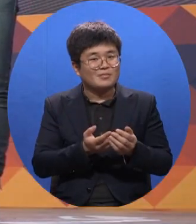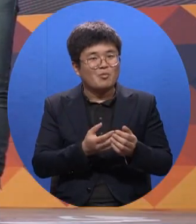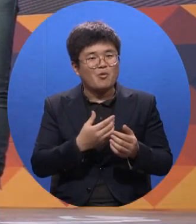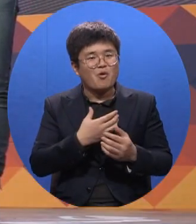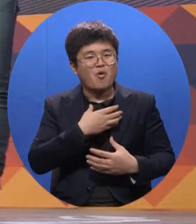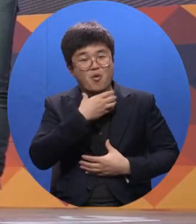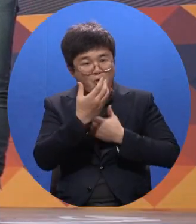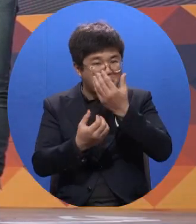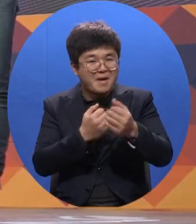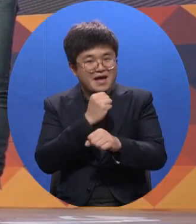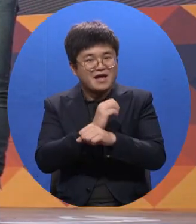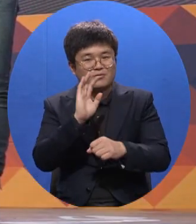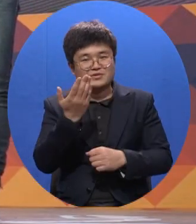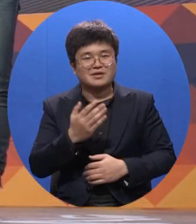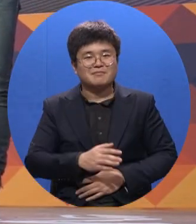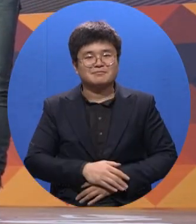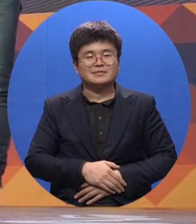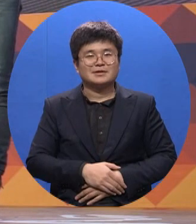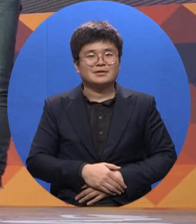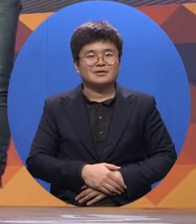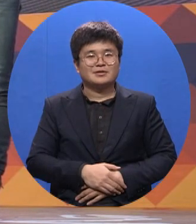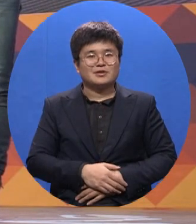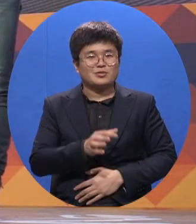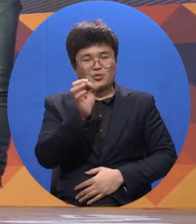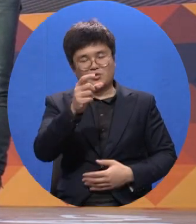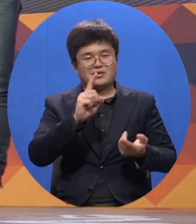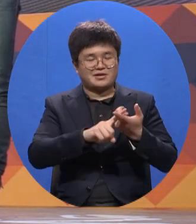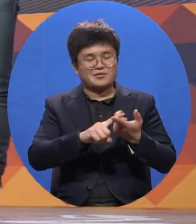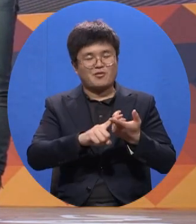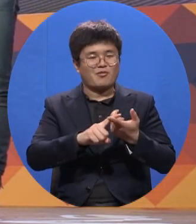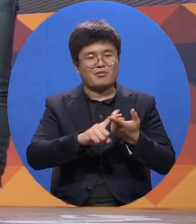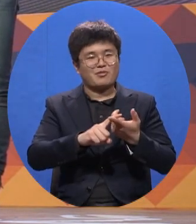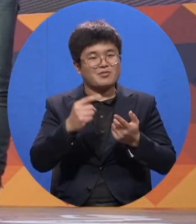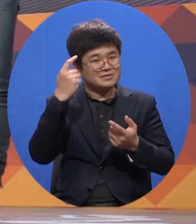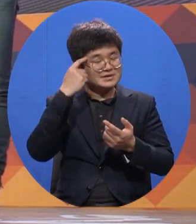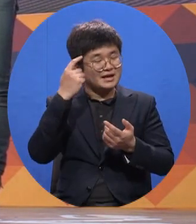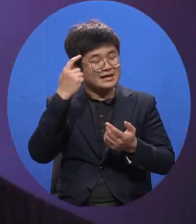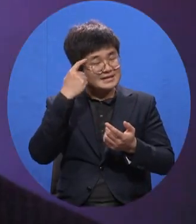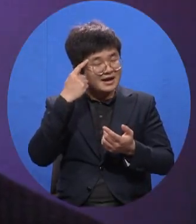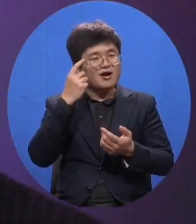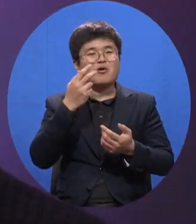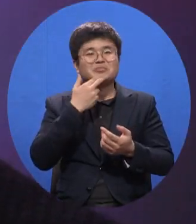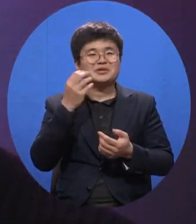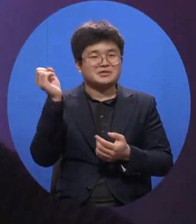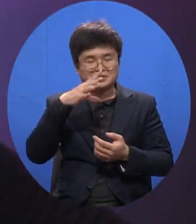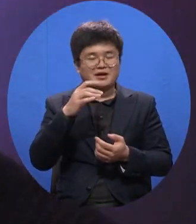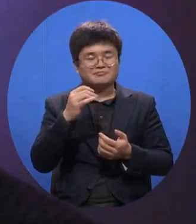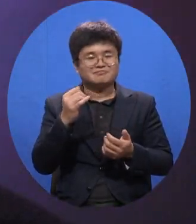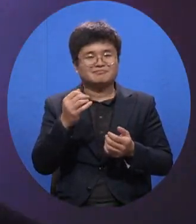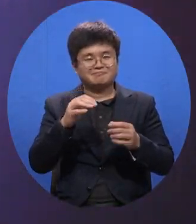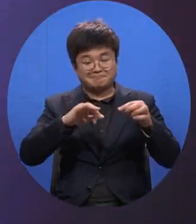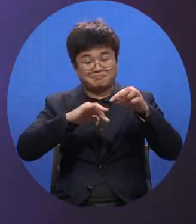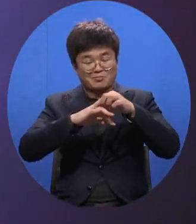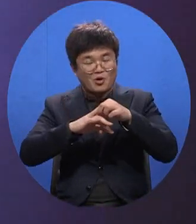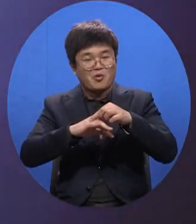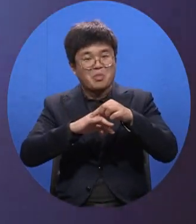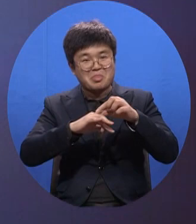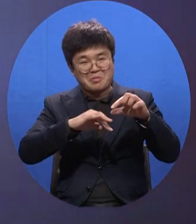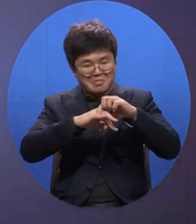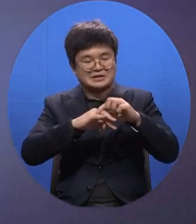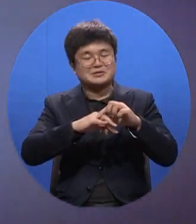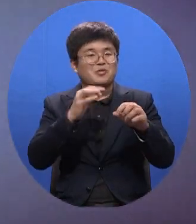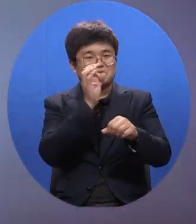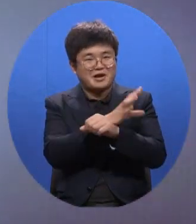돈에 대해서 신경 생각하지 아이아 라고 개 냥 프로 벗어 했어요 뭐 약혼 반지 같은것도 싸고